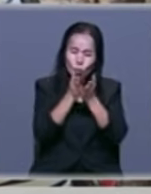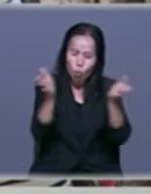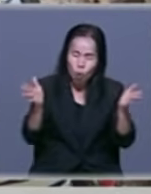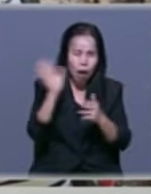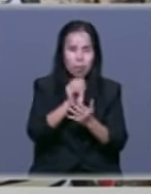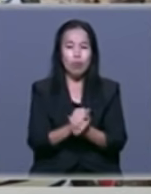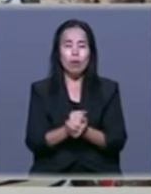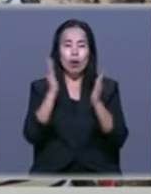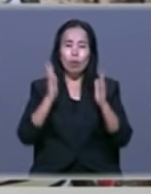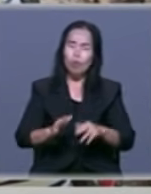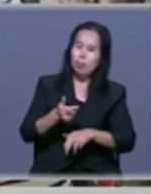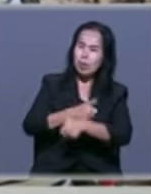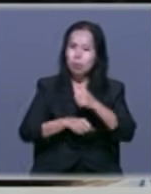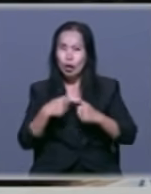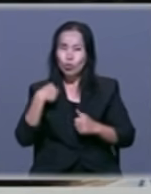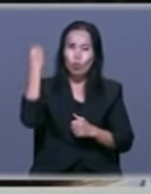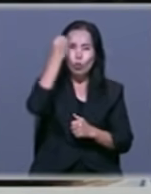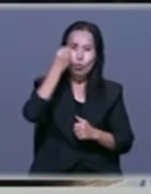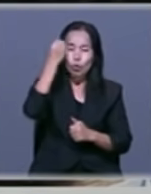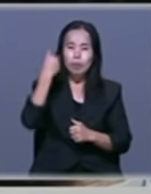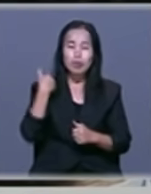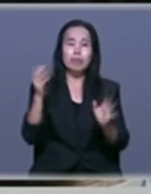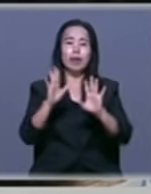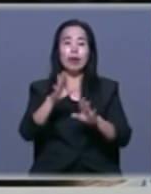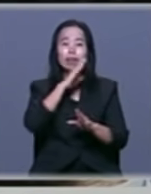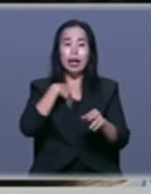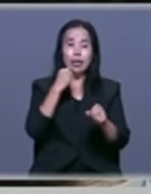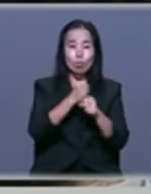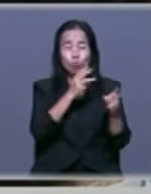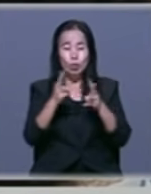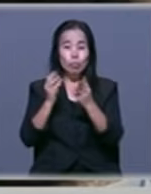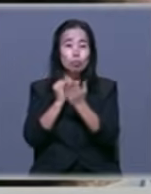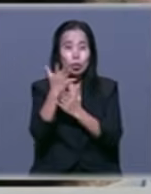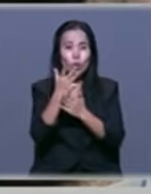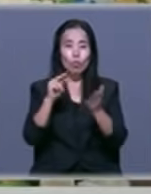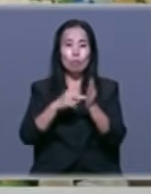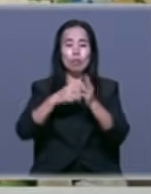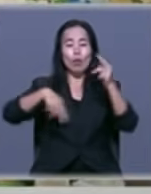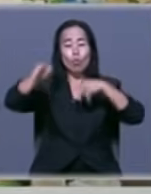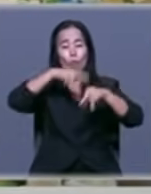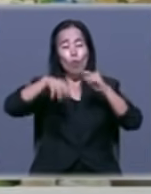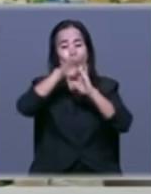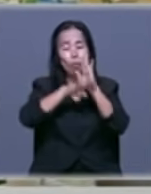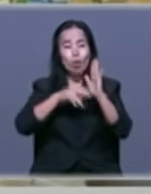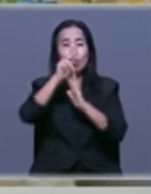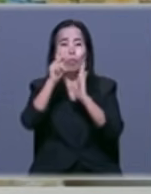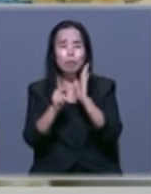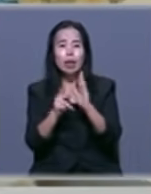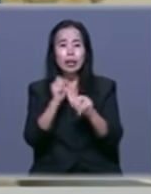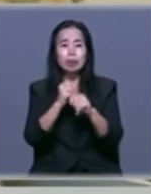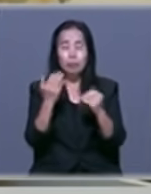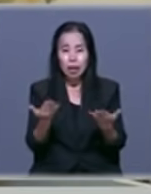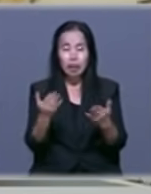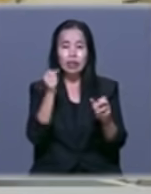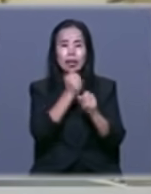งคนปฏิบัติเนี่ยปฏิบัติตามไม่ถูกคือถ้าปฏิบัติตามไม่ถูกเนี่ยหลักกฎหมายปกครองมันก็คล้ายๆกับเขาก็บอกว่าปฏิบัติต